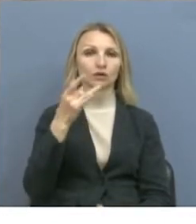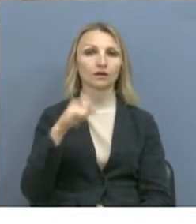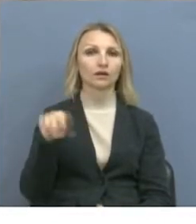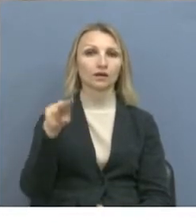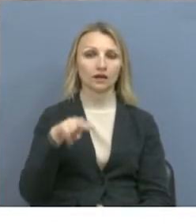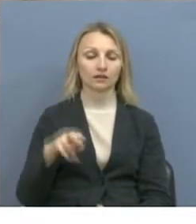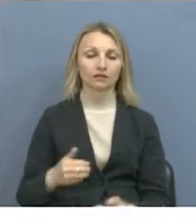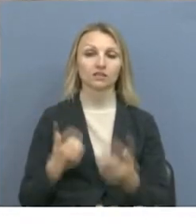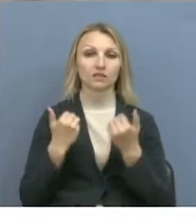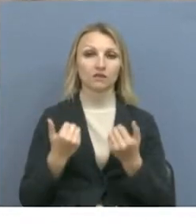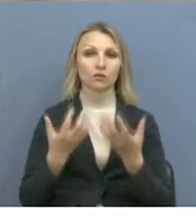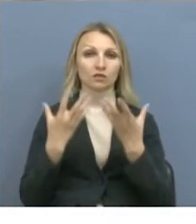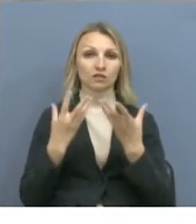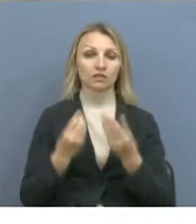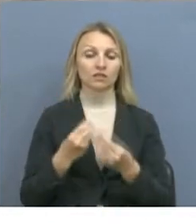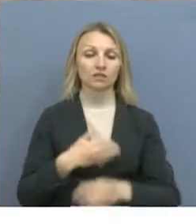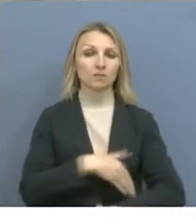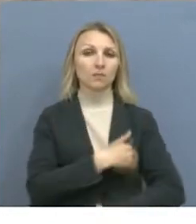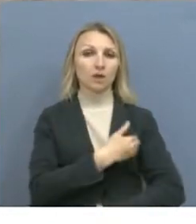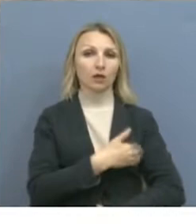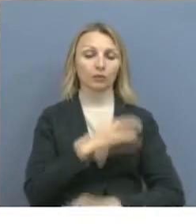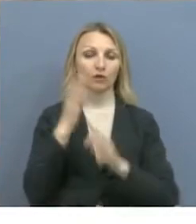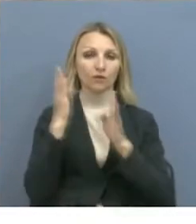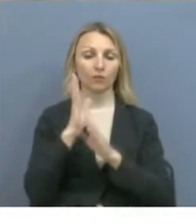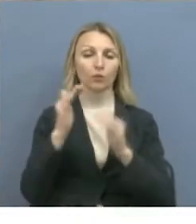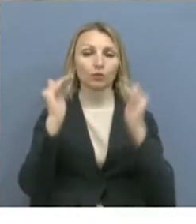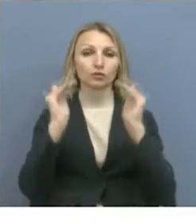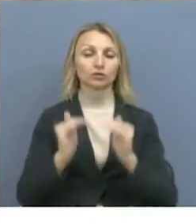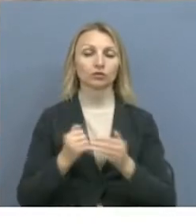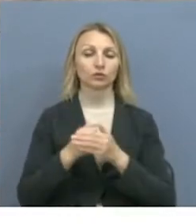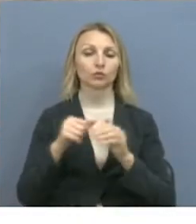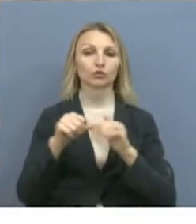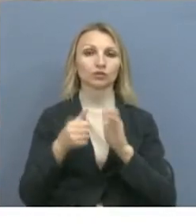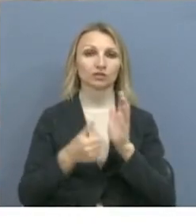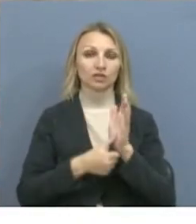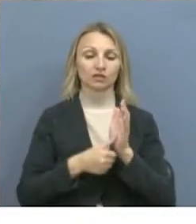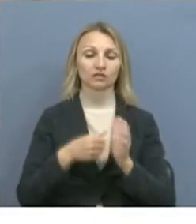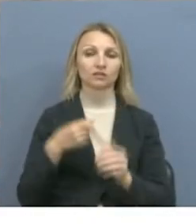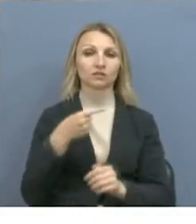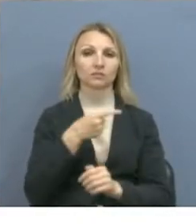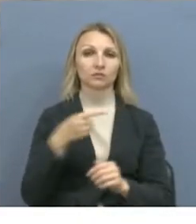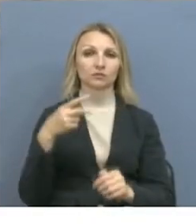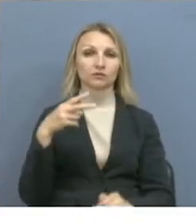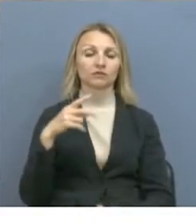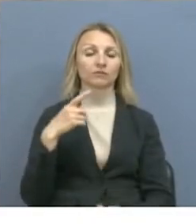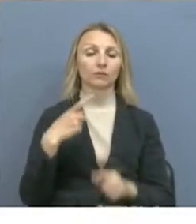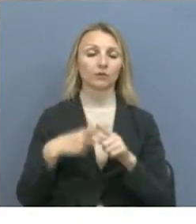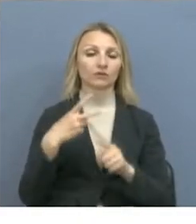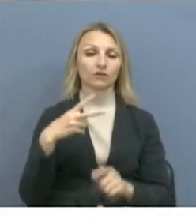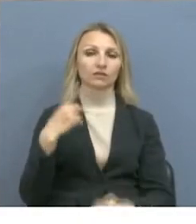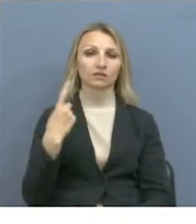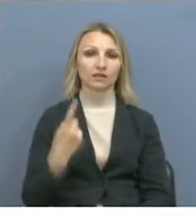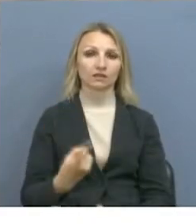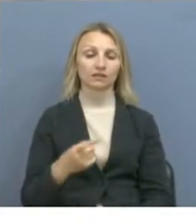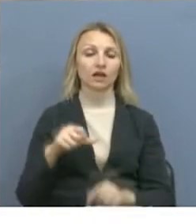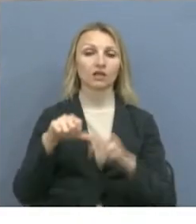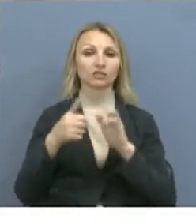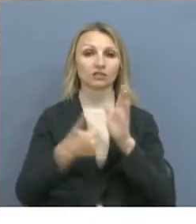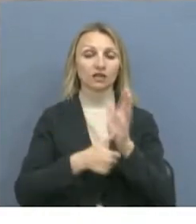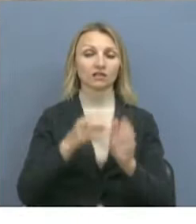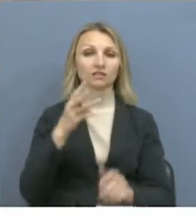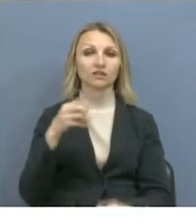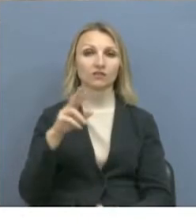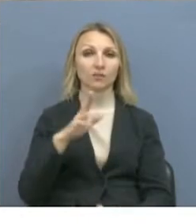сегодня дневная температура воздуха по области понизится до 16-21 градусов тепла. Но уже 16 мая постепенно